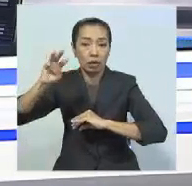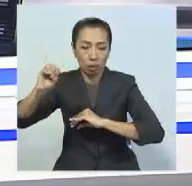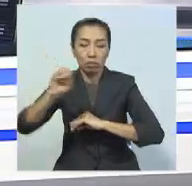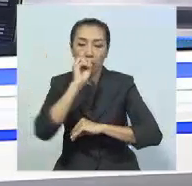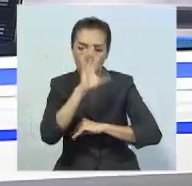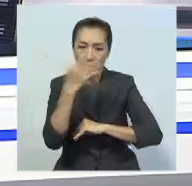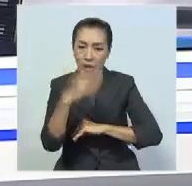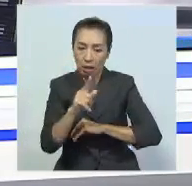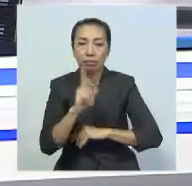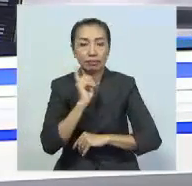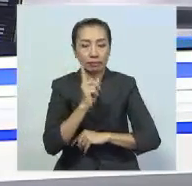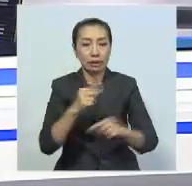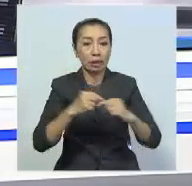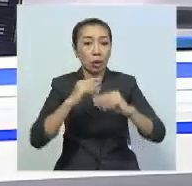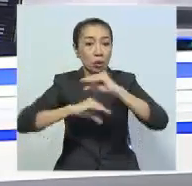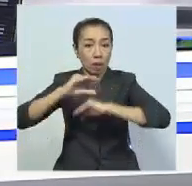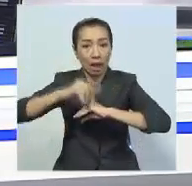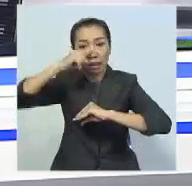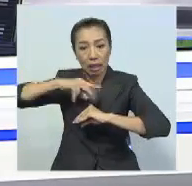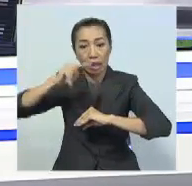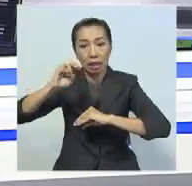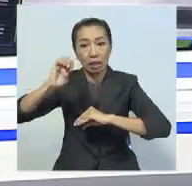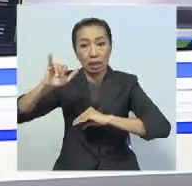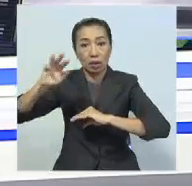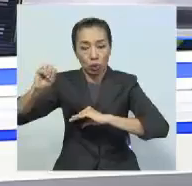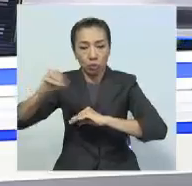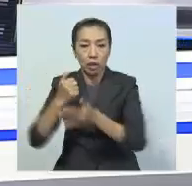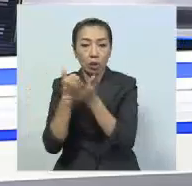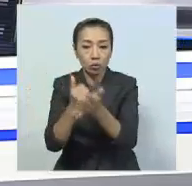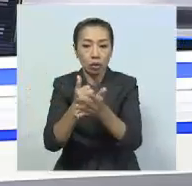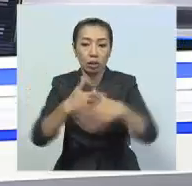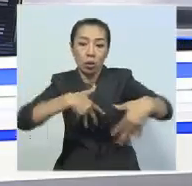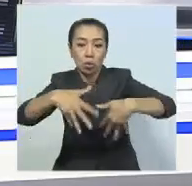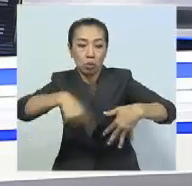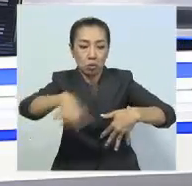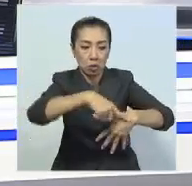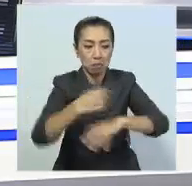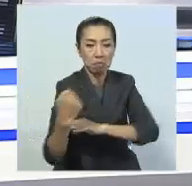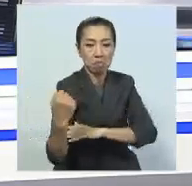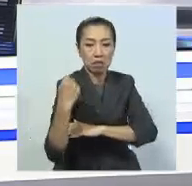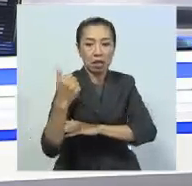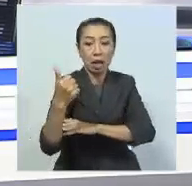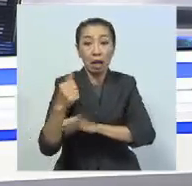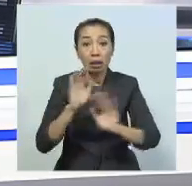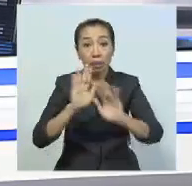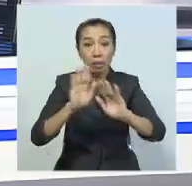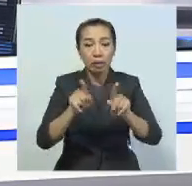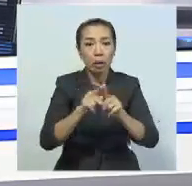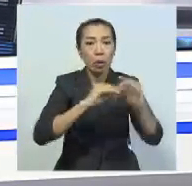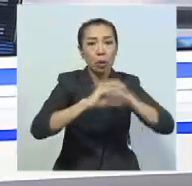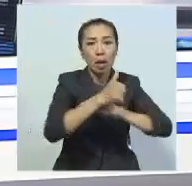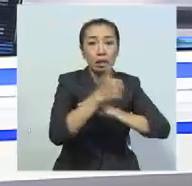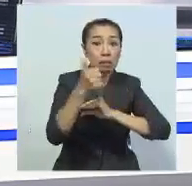ชี้แจงยืนยันว่าจริงๆแล้วโครงการไทยนิยมเนี่ยจะช่วยสร้างความเข้มแข็งให้กับชุมชนได้จริงเพราะถ้าเปรียบเทียบกับโครง